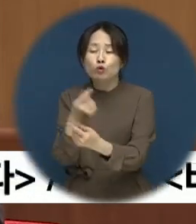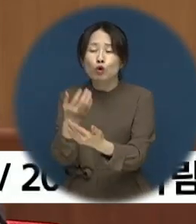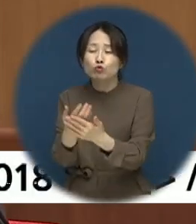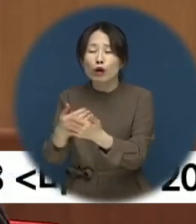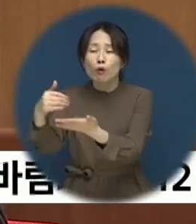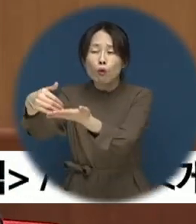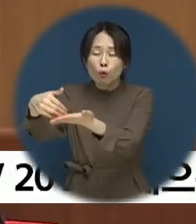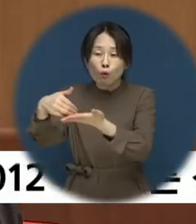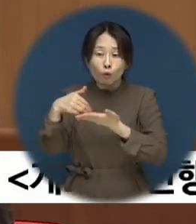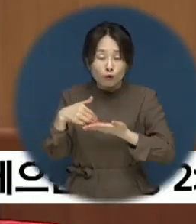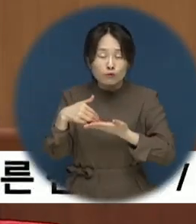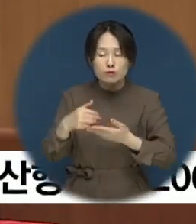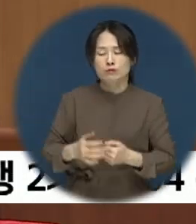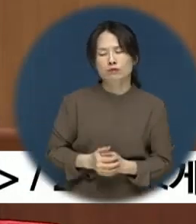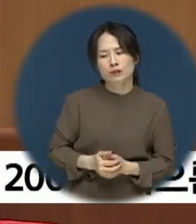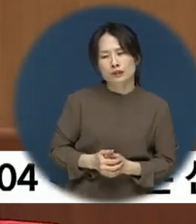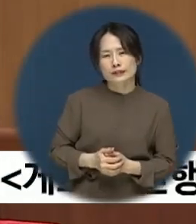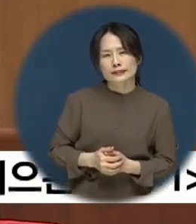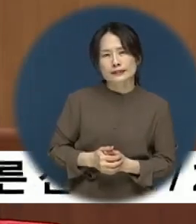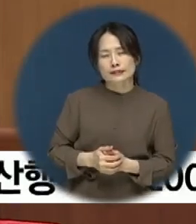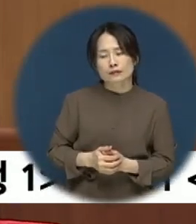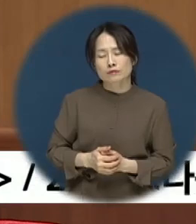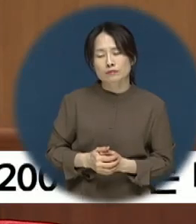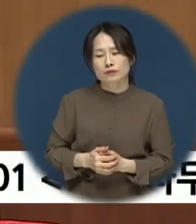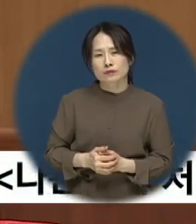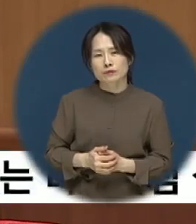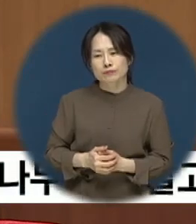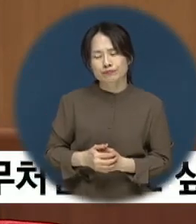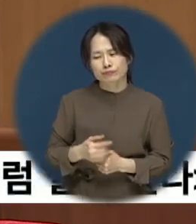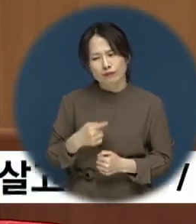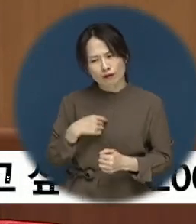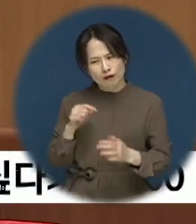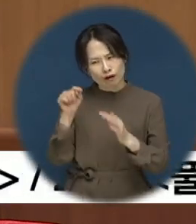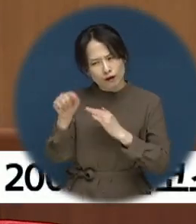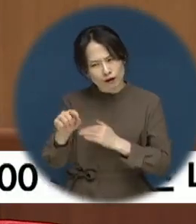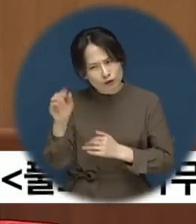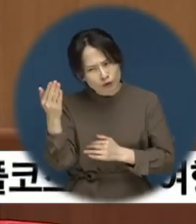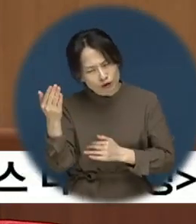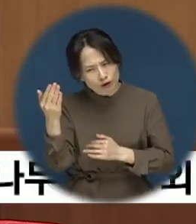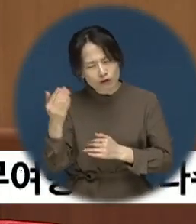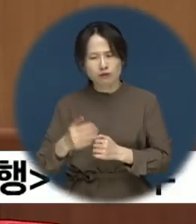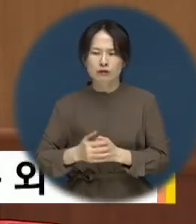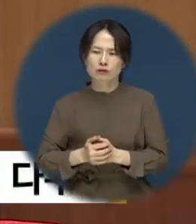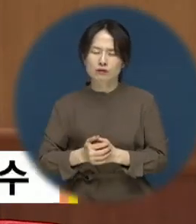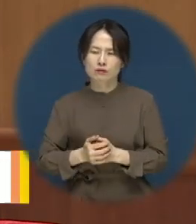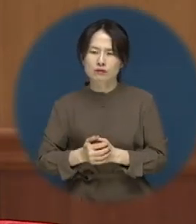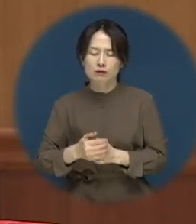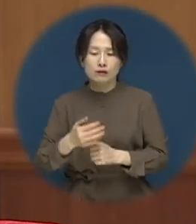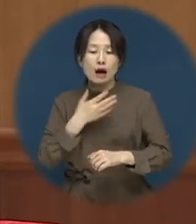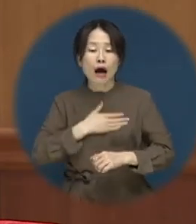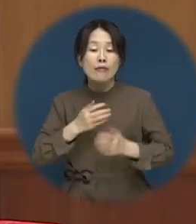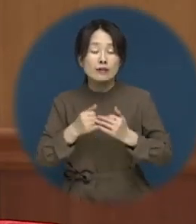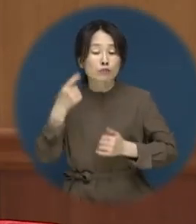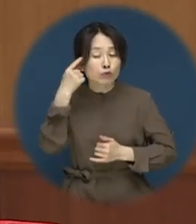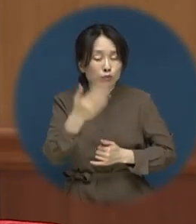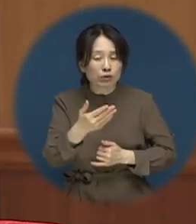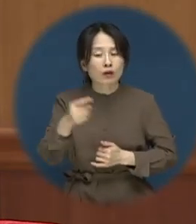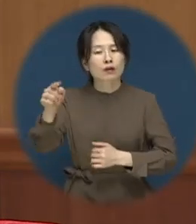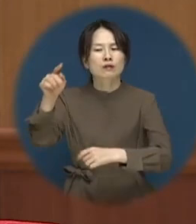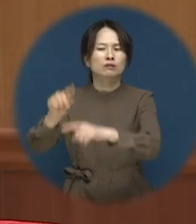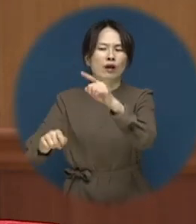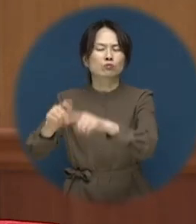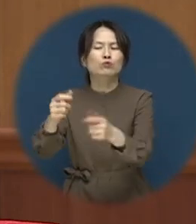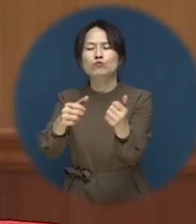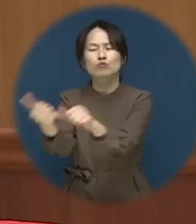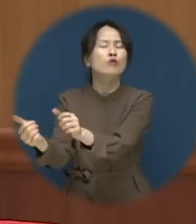그랬더니 그 선생님 거기 가지 마세요 그러더라고요. 그 왜 그랬더니 그 나무는 이미 죽었습니다 그러는 거예요. 그래서 야, 너 어떻게